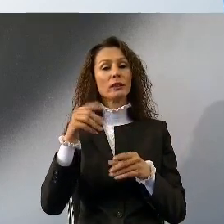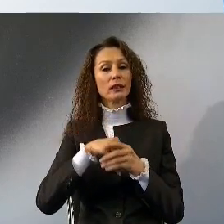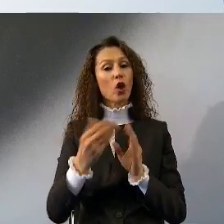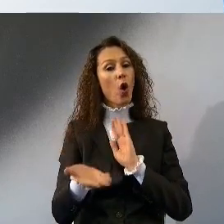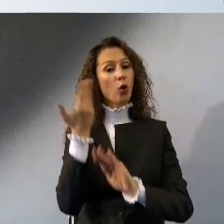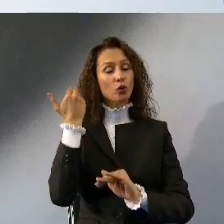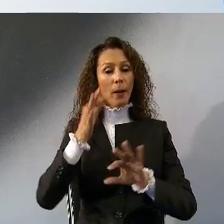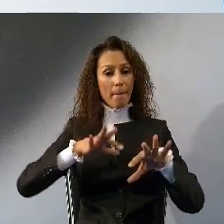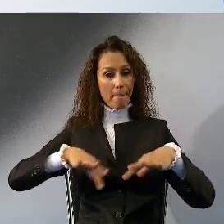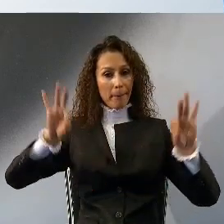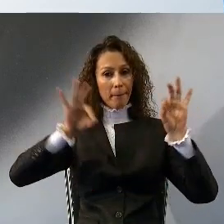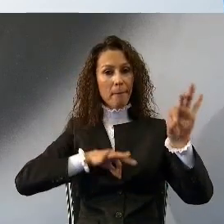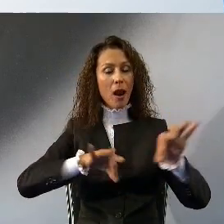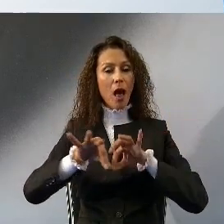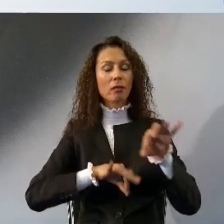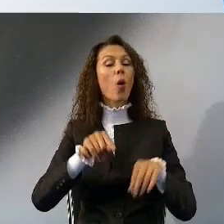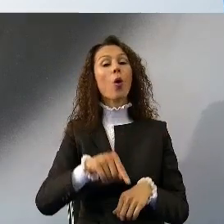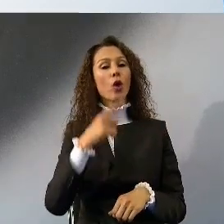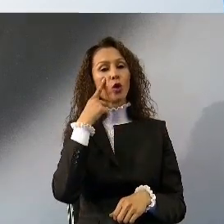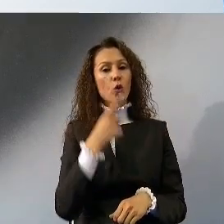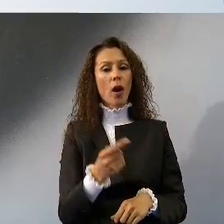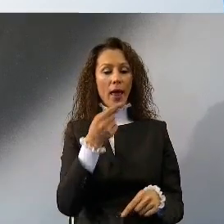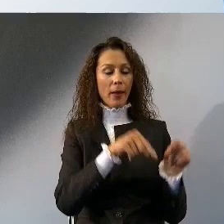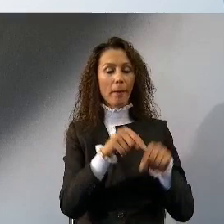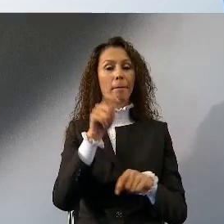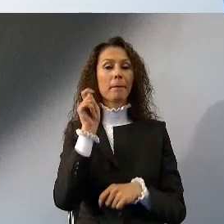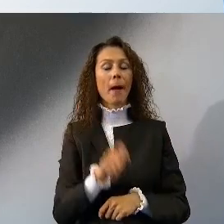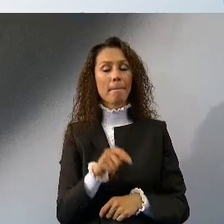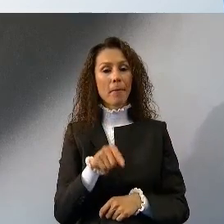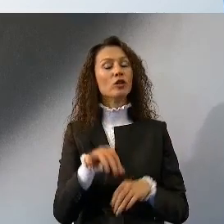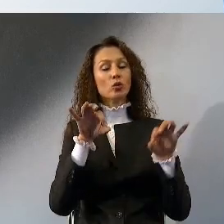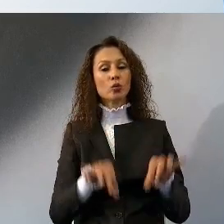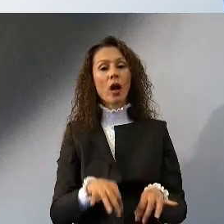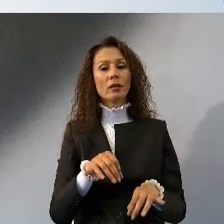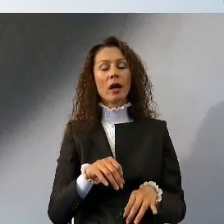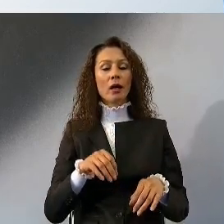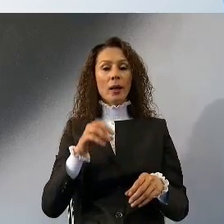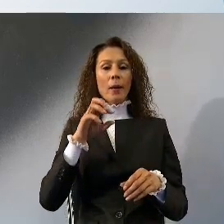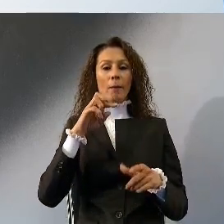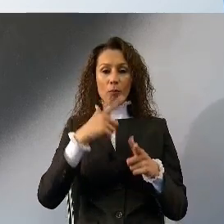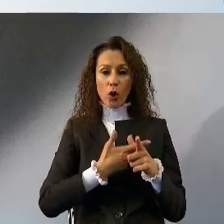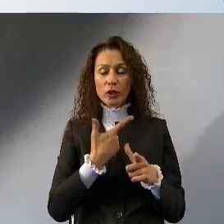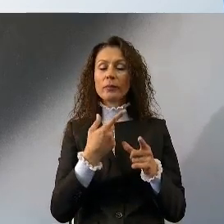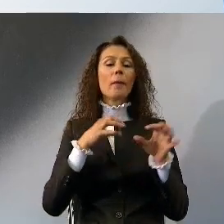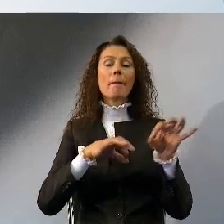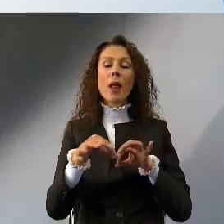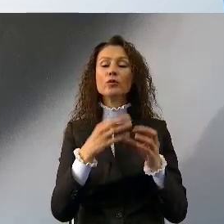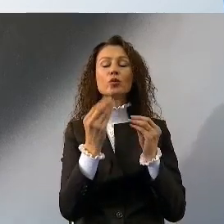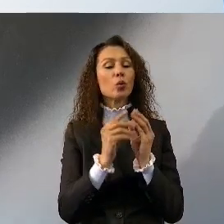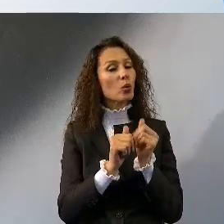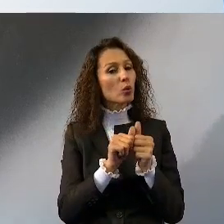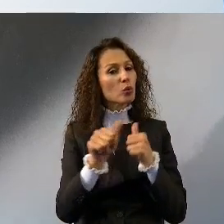önceden planlayıp ona göre yatırım yapmak. Şu anda sulama projelerimiz planlanmış çok uzun süreler